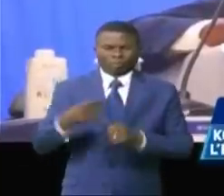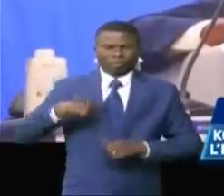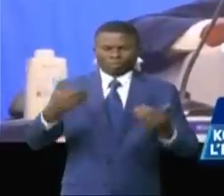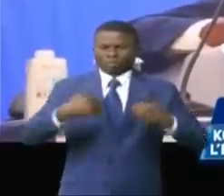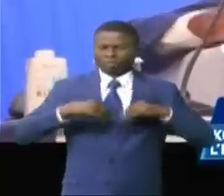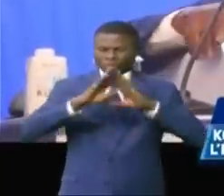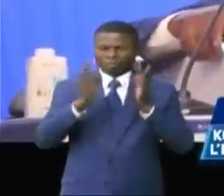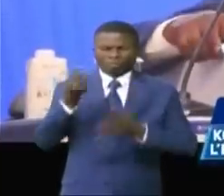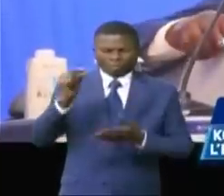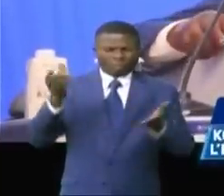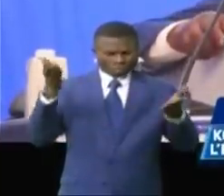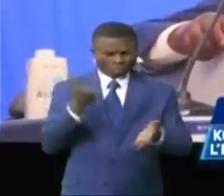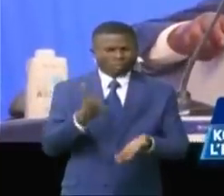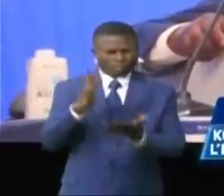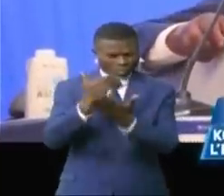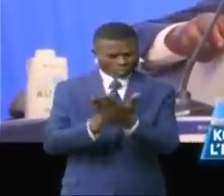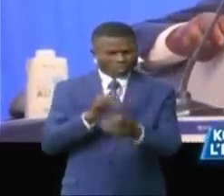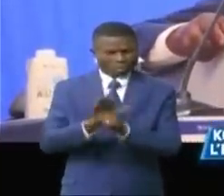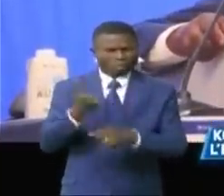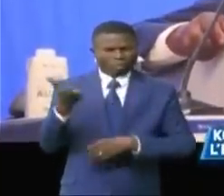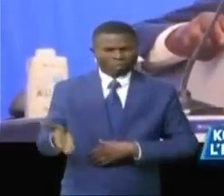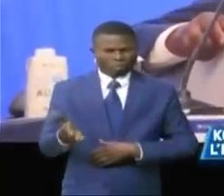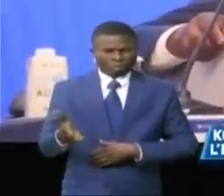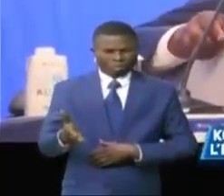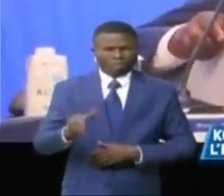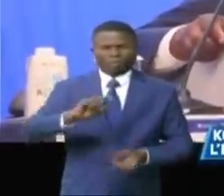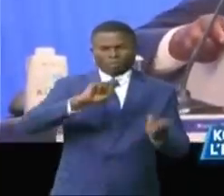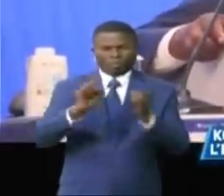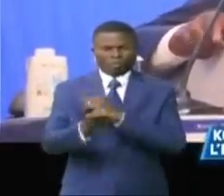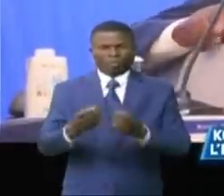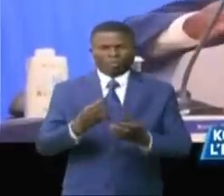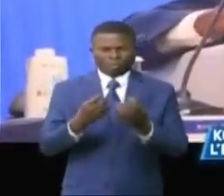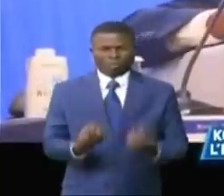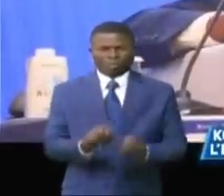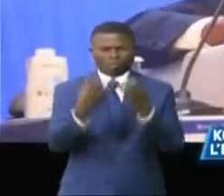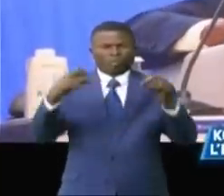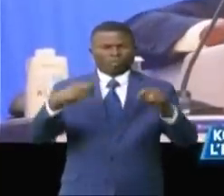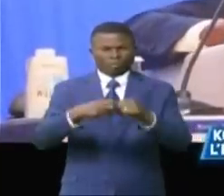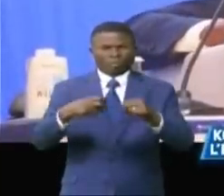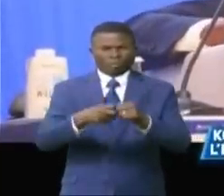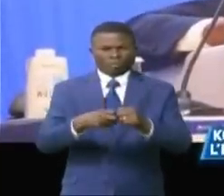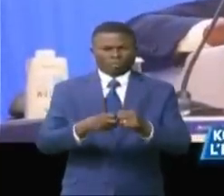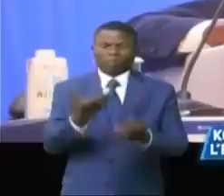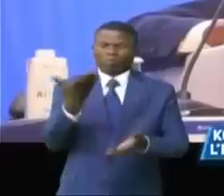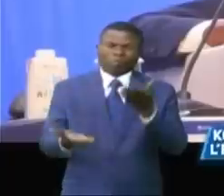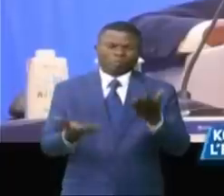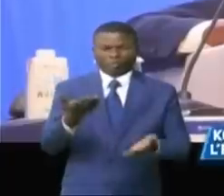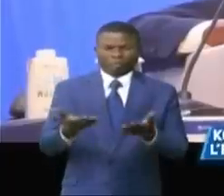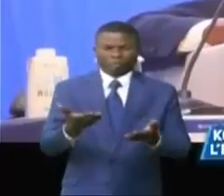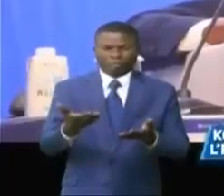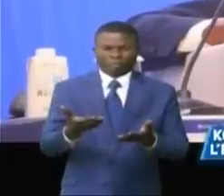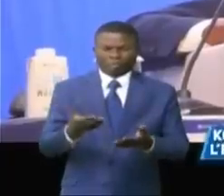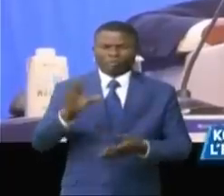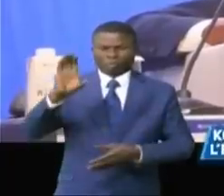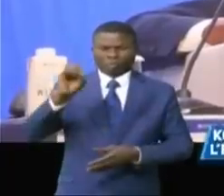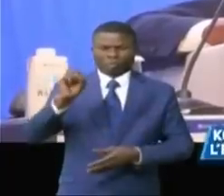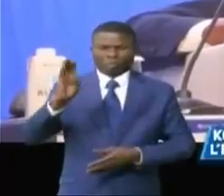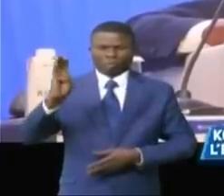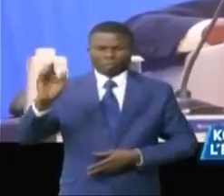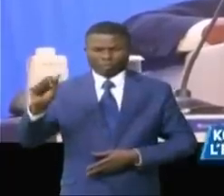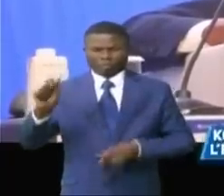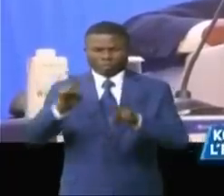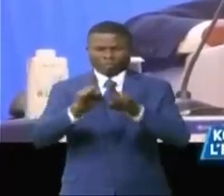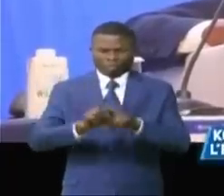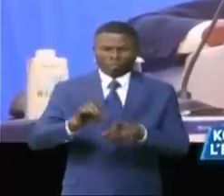les minéraux qu'il faut pour la transition énergétique, que ce soit les cobalt, que ce soit le